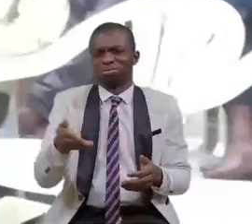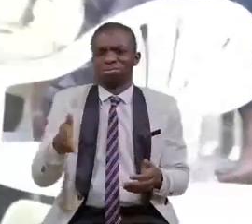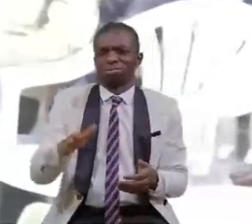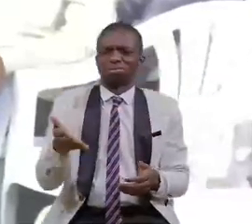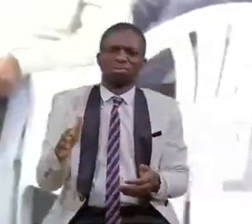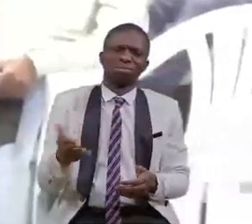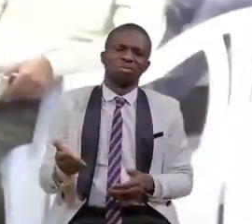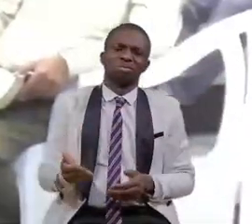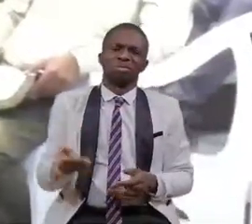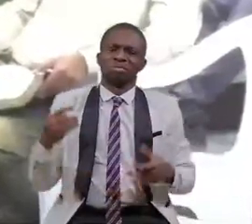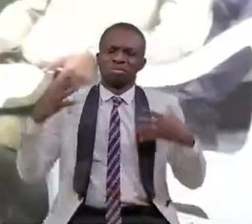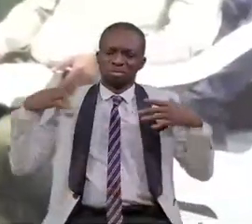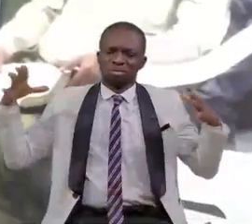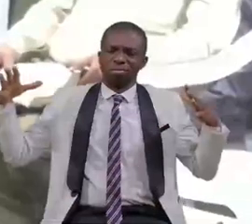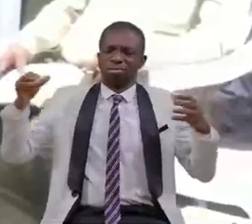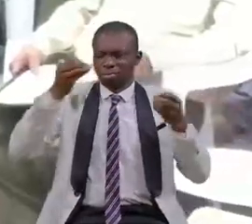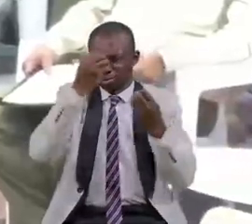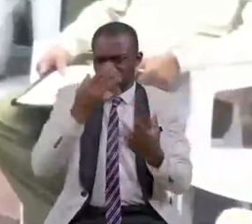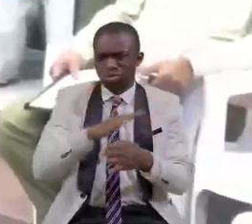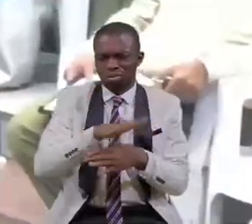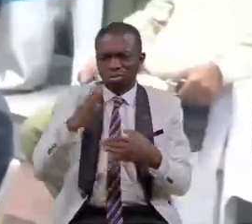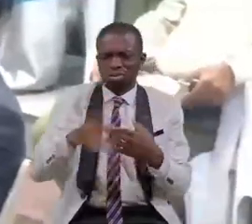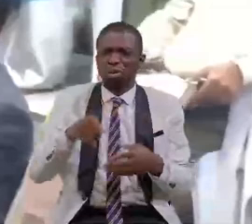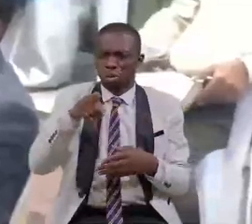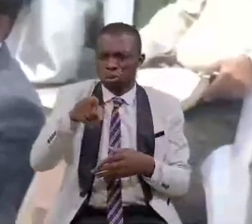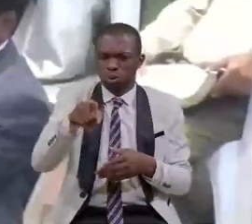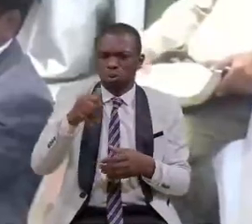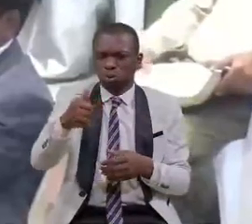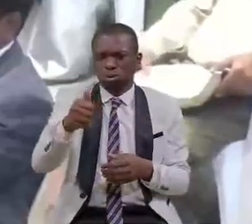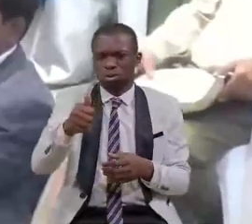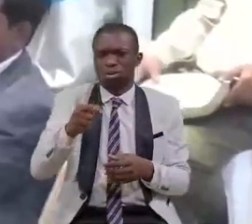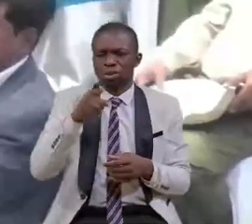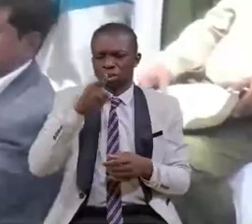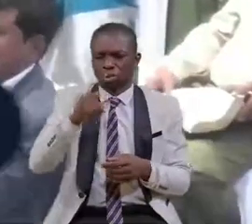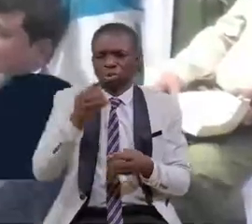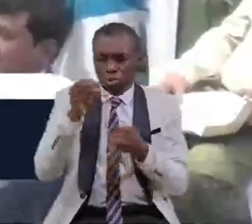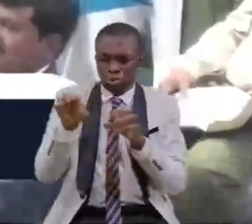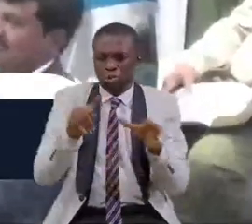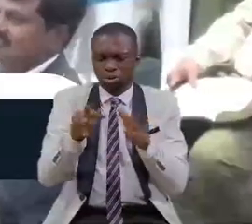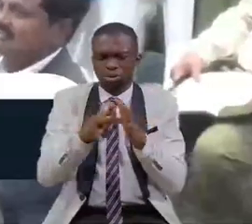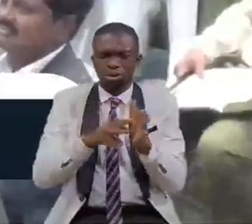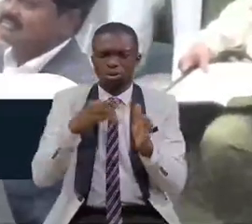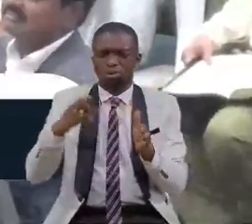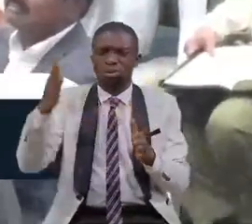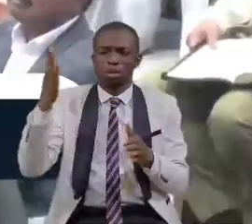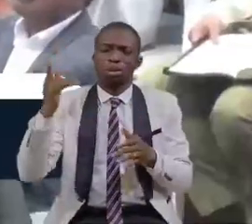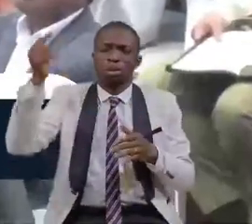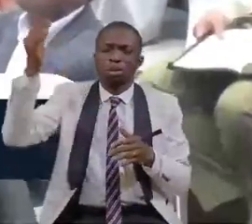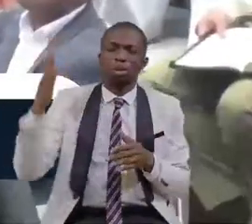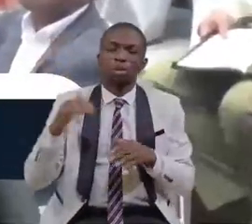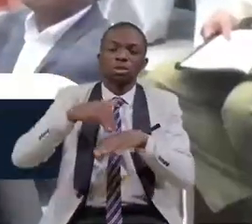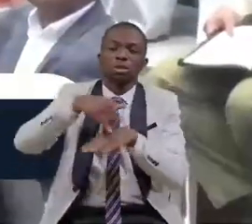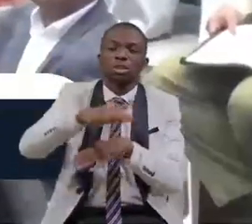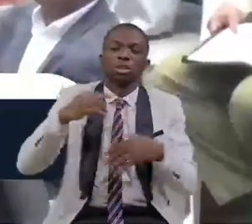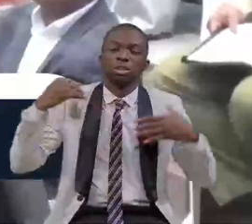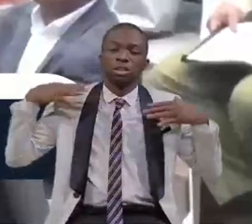nous soumettons à la volonté de Dieu. Dieu a envoyé les anges à Sodome, à Gomorrhe, pour leur